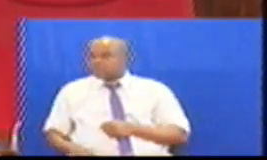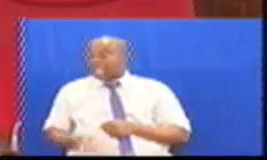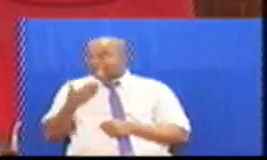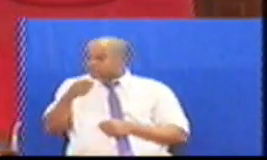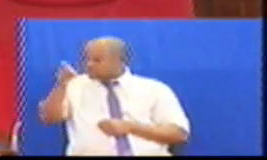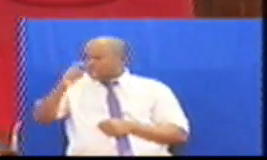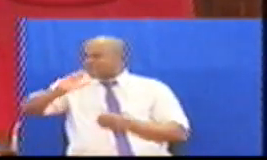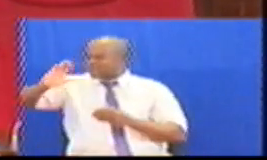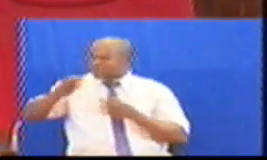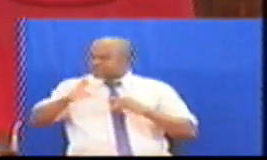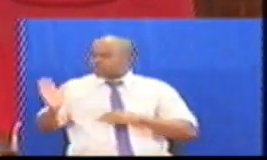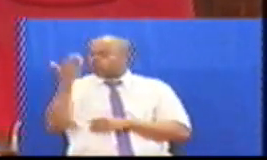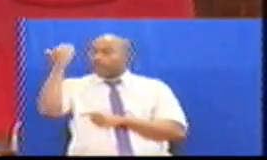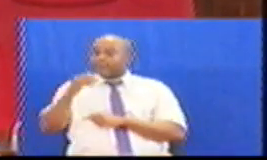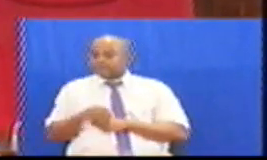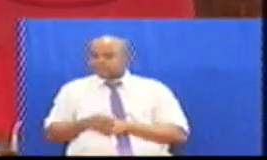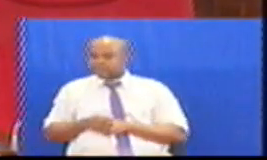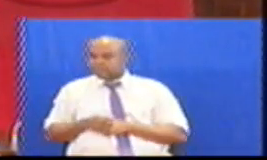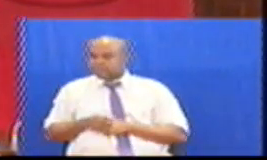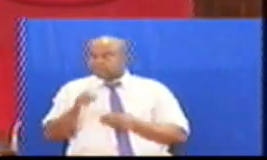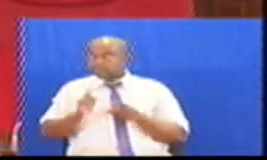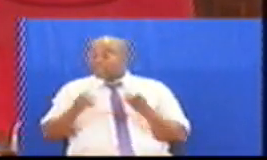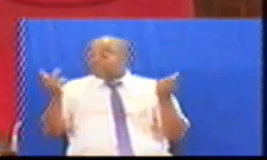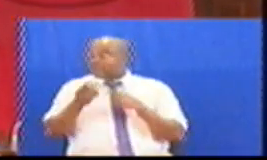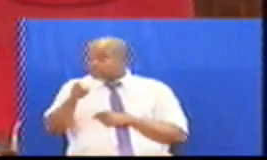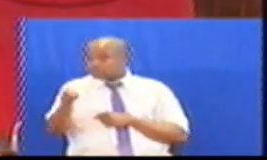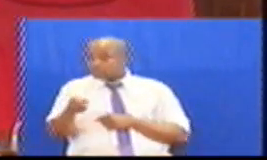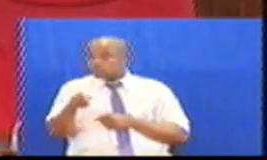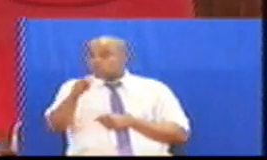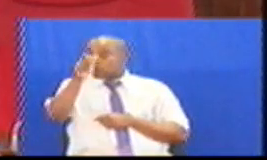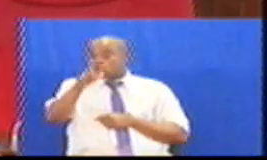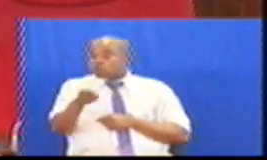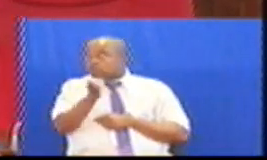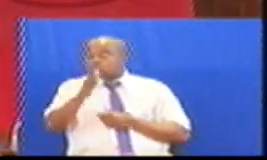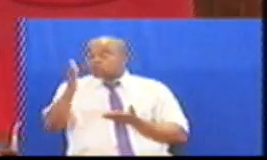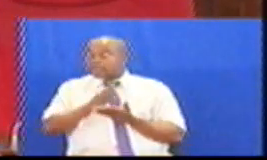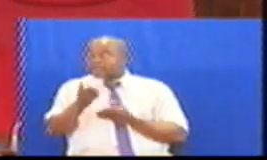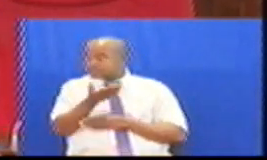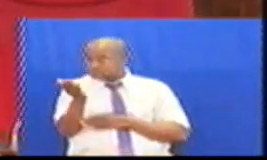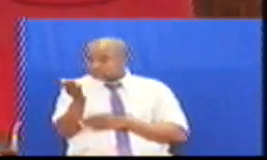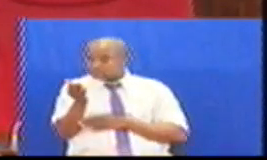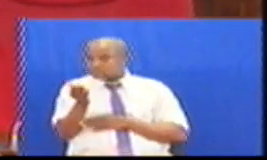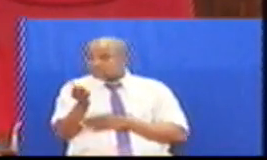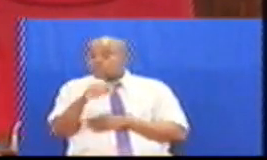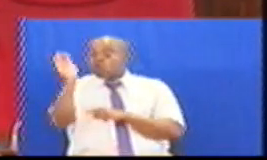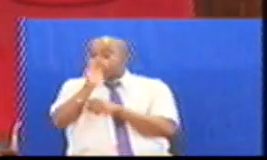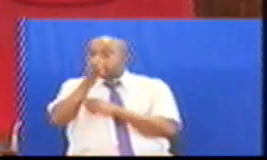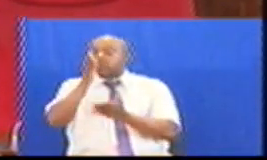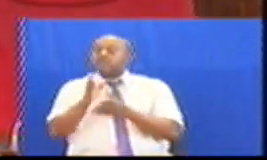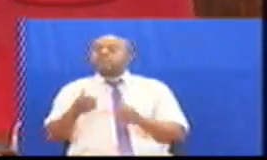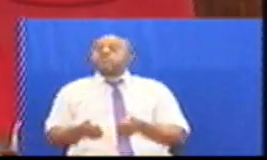watoke. Lakini sio hilo tu. Kuna watu wana kesi zao ambazo upelelezi